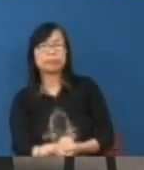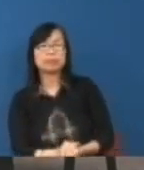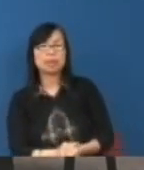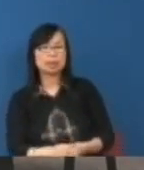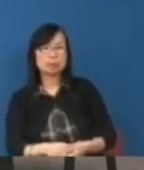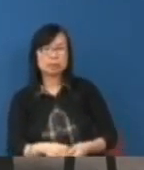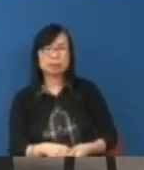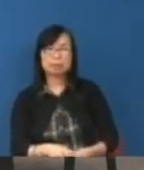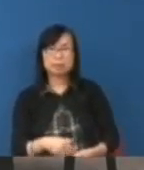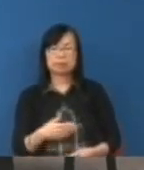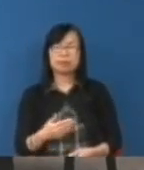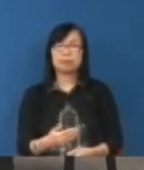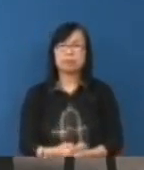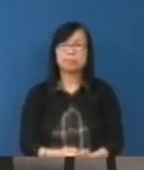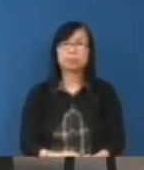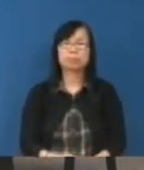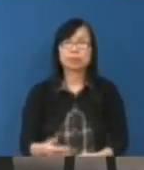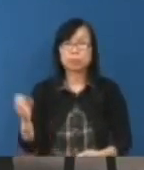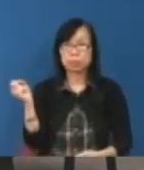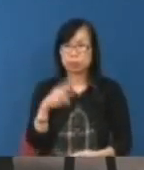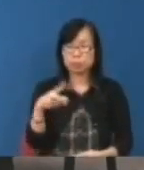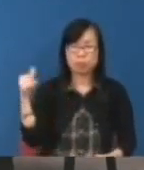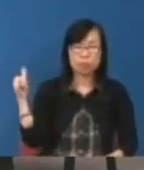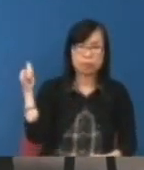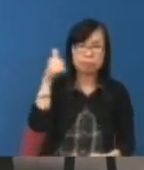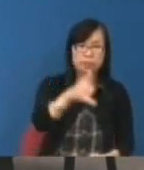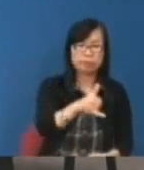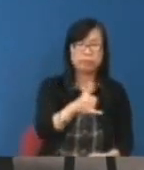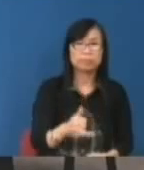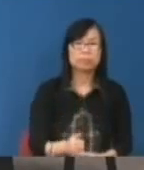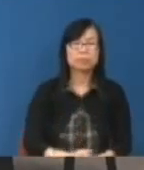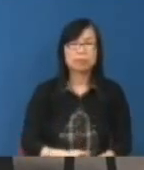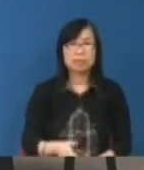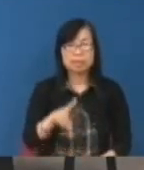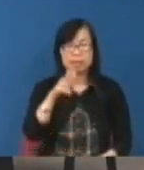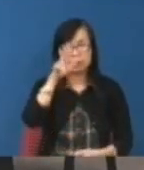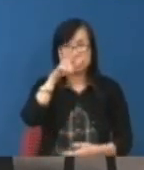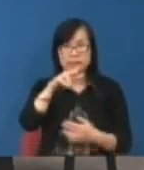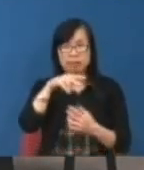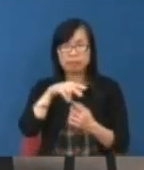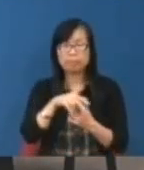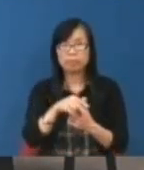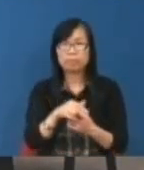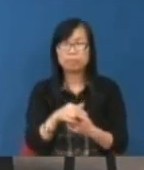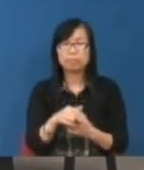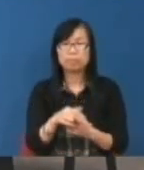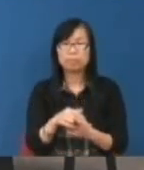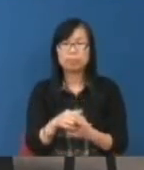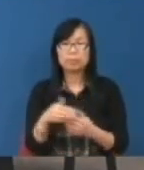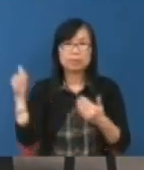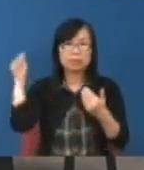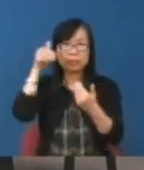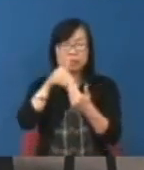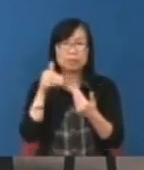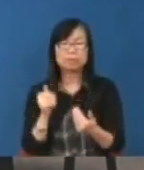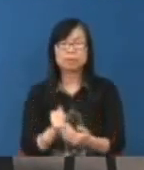人。如果你再入去嗰啲所謂市啊，或者直轄市